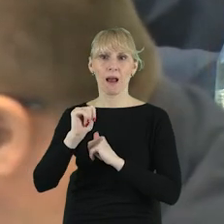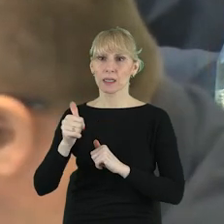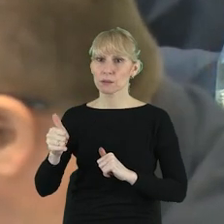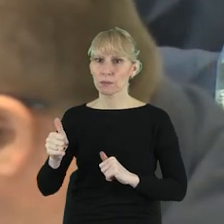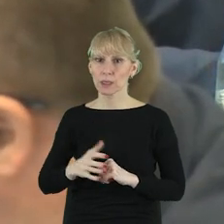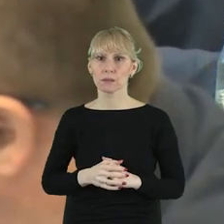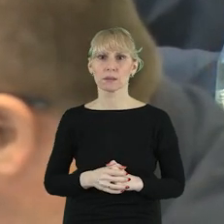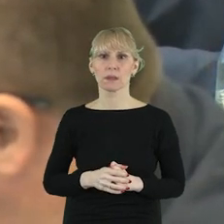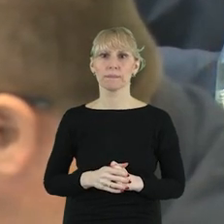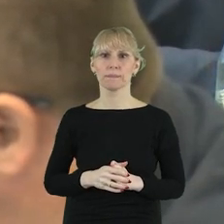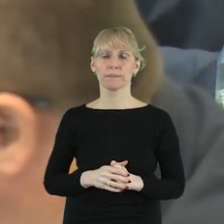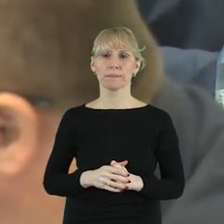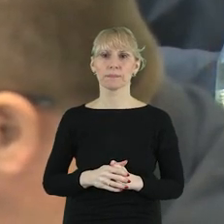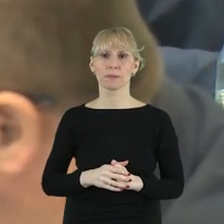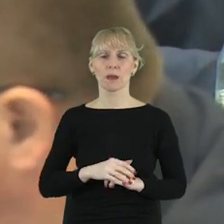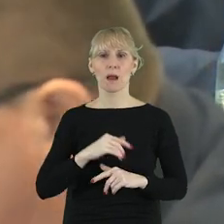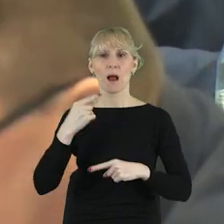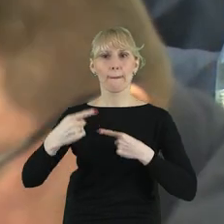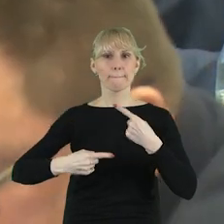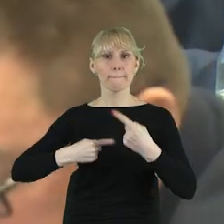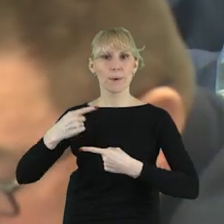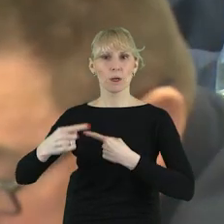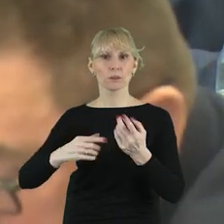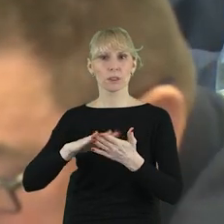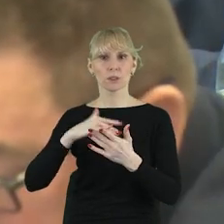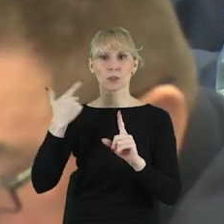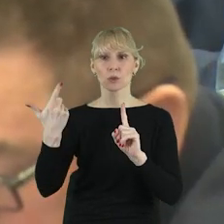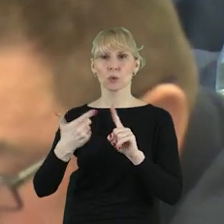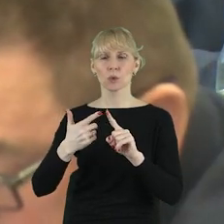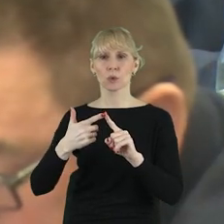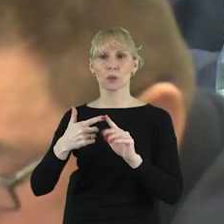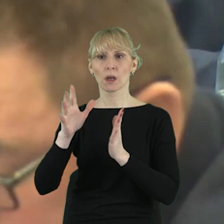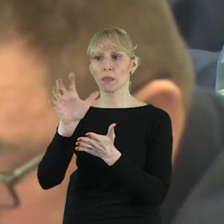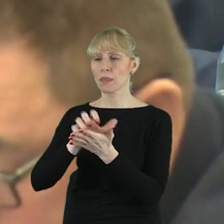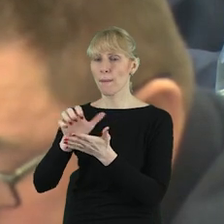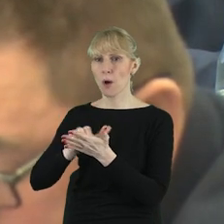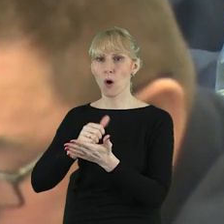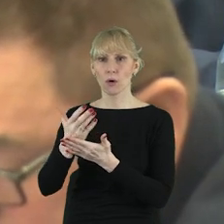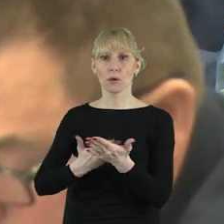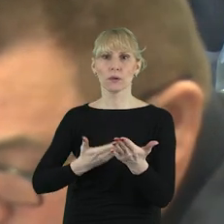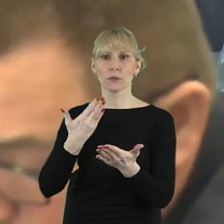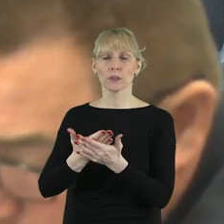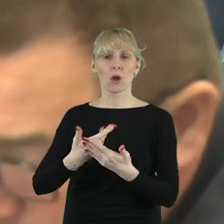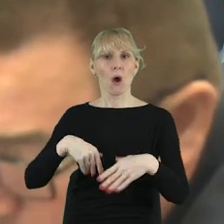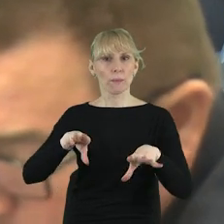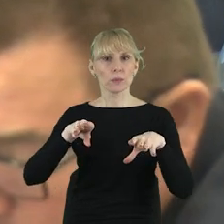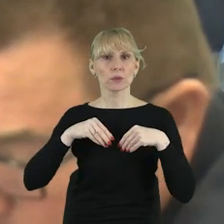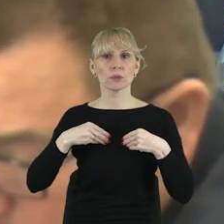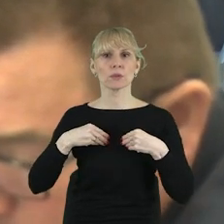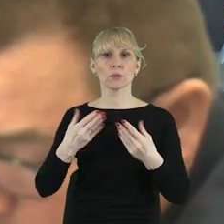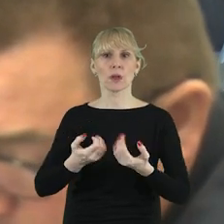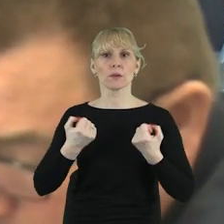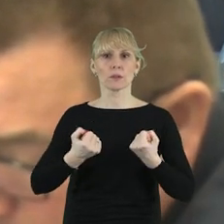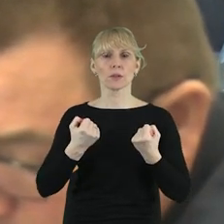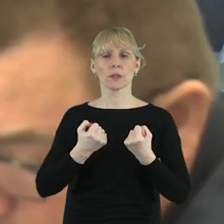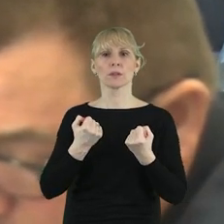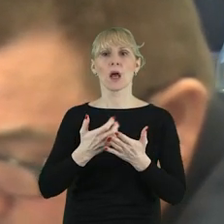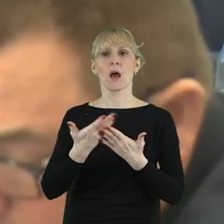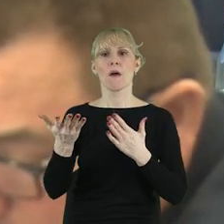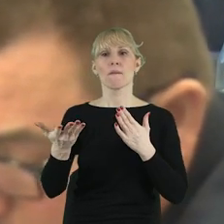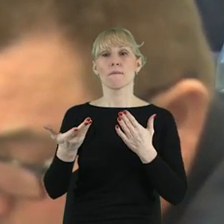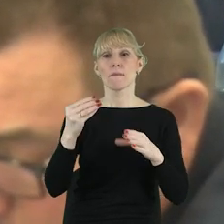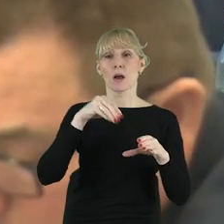eksperckich. Proces drugiego naboru wniosków przebiegał zgodnie z zasadami przyznawania pomocy finansowej w ramach